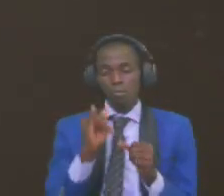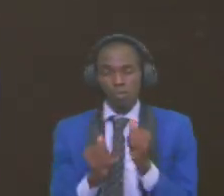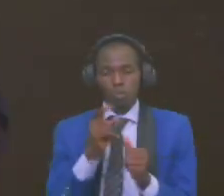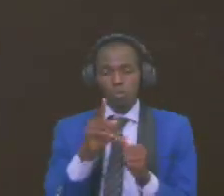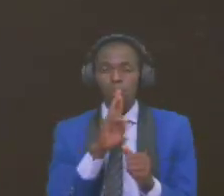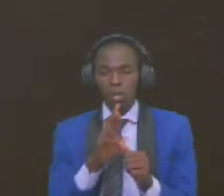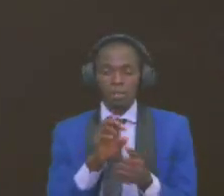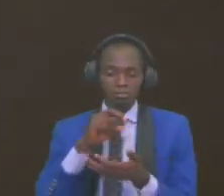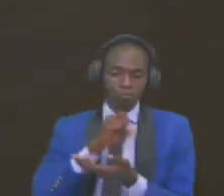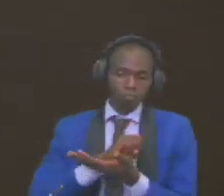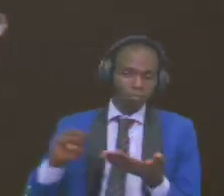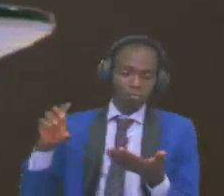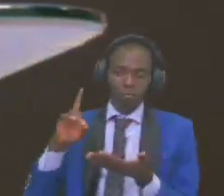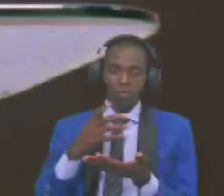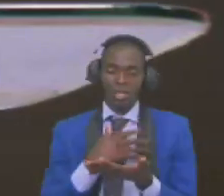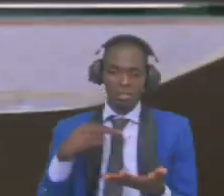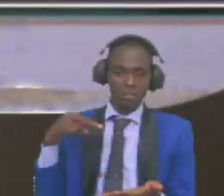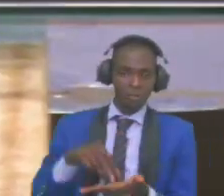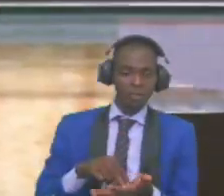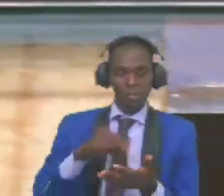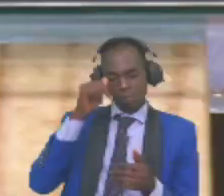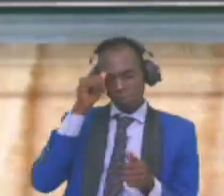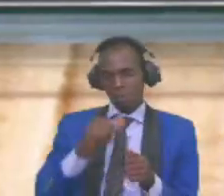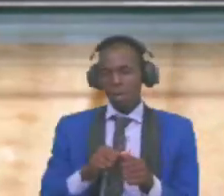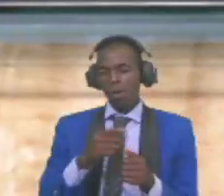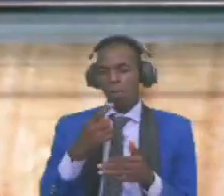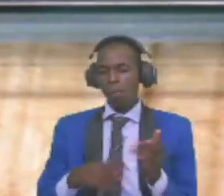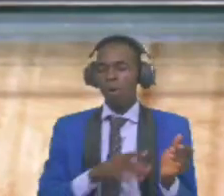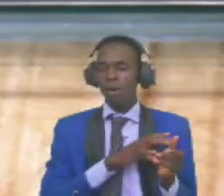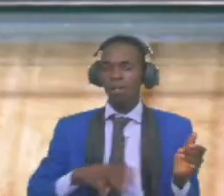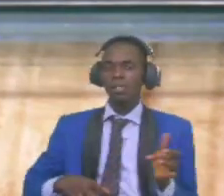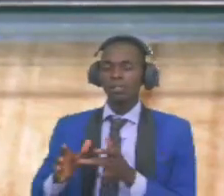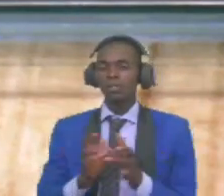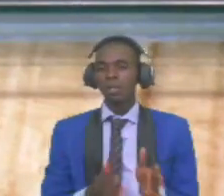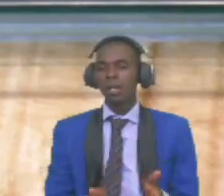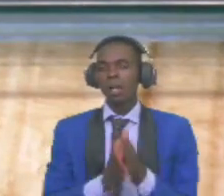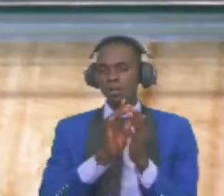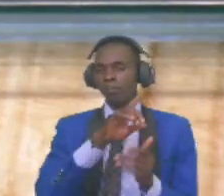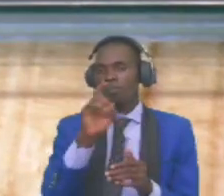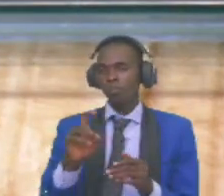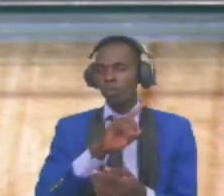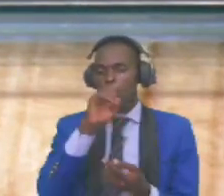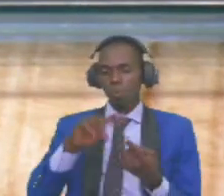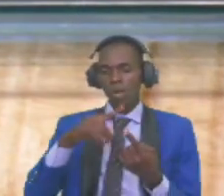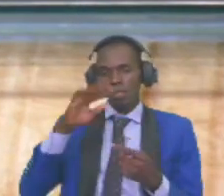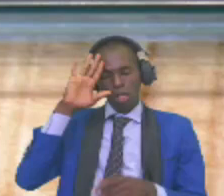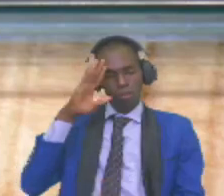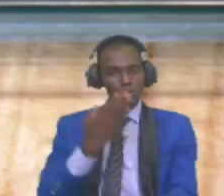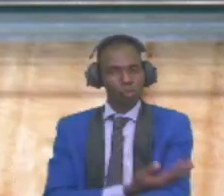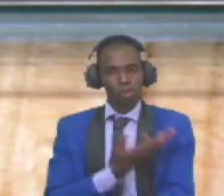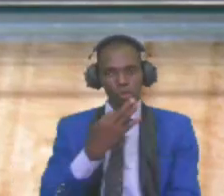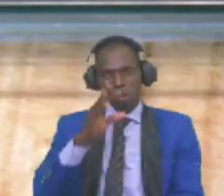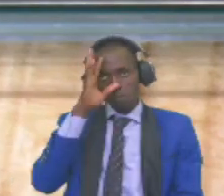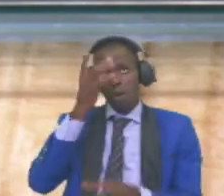laquelle vous tenez ferment rappelez vous la question de jésus christ lorsque le fils de l'homme